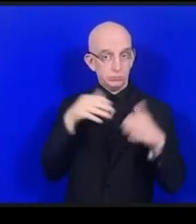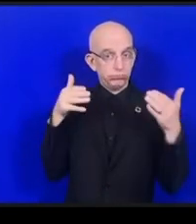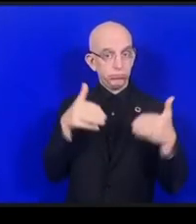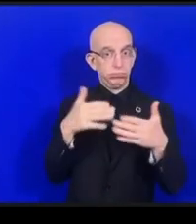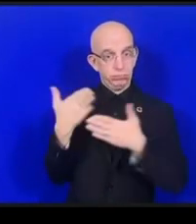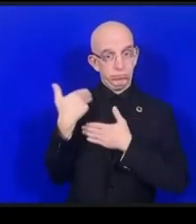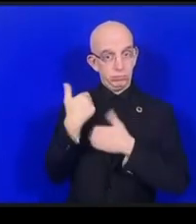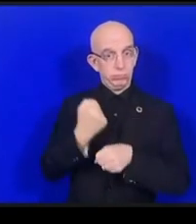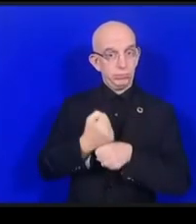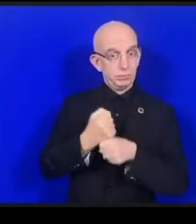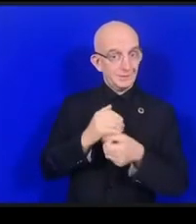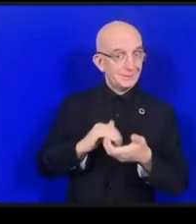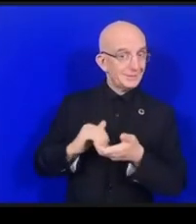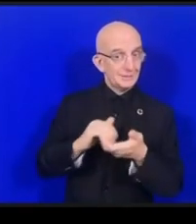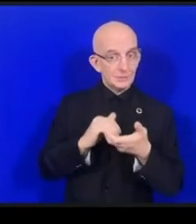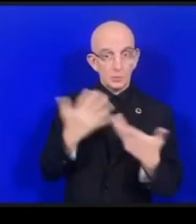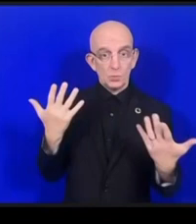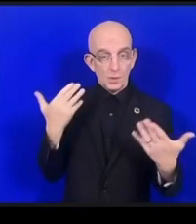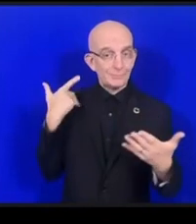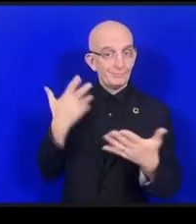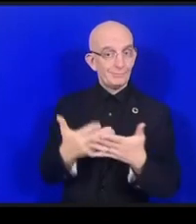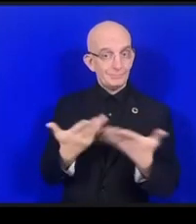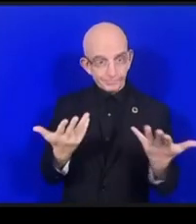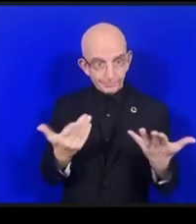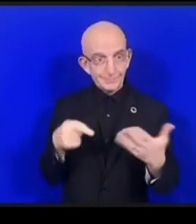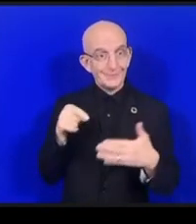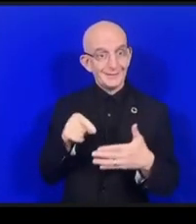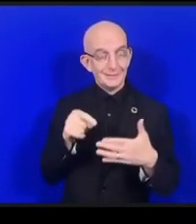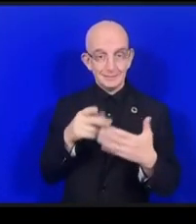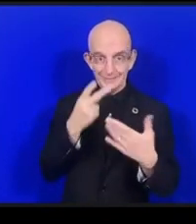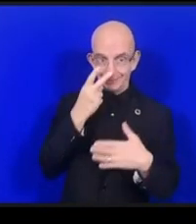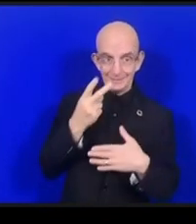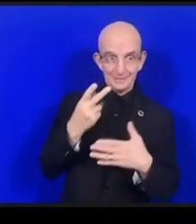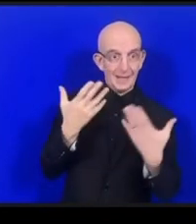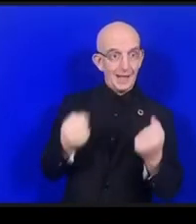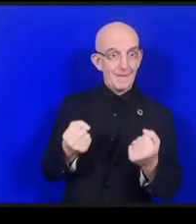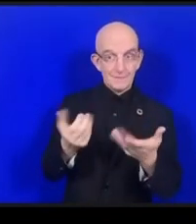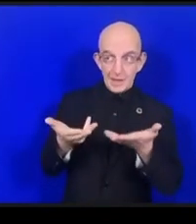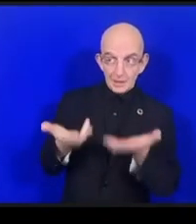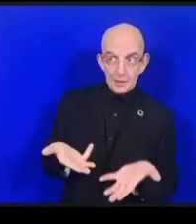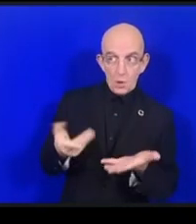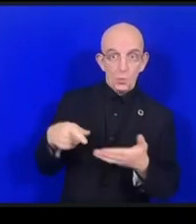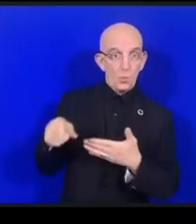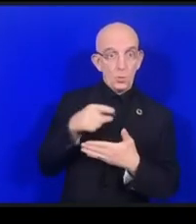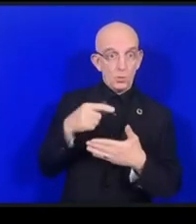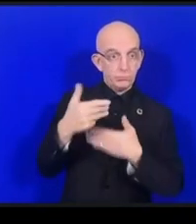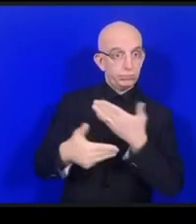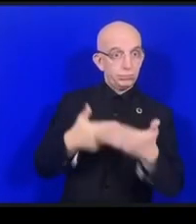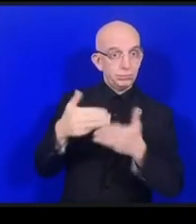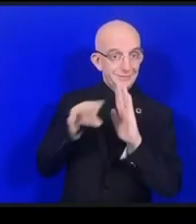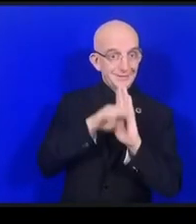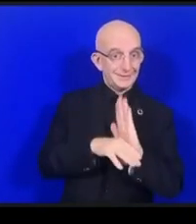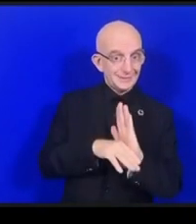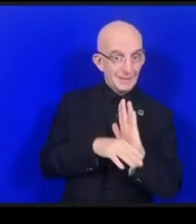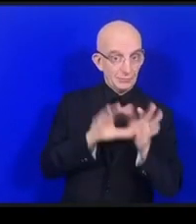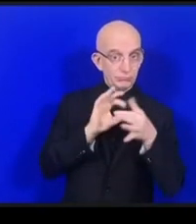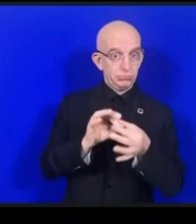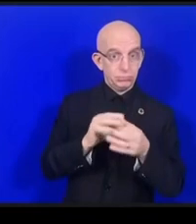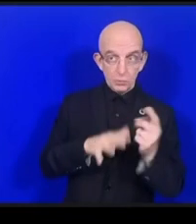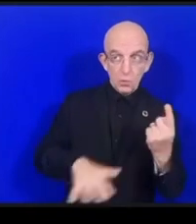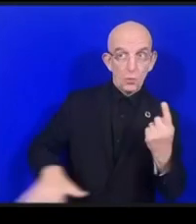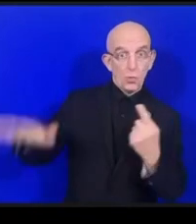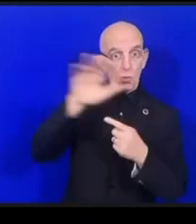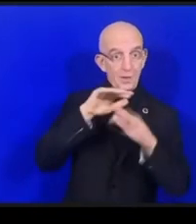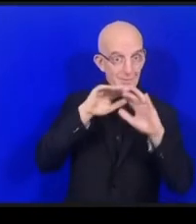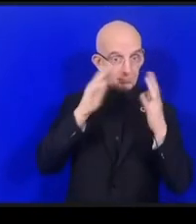и работа нашей коалиции сфокусирован на том какие из существующих стандартов